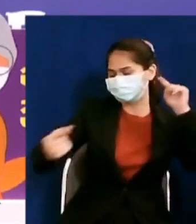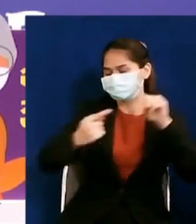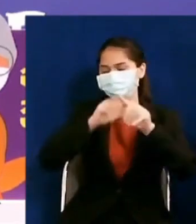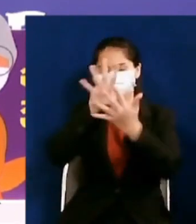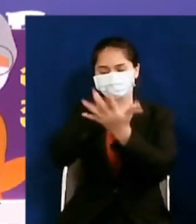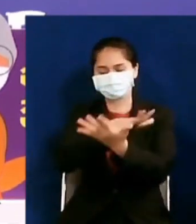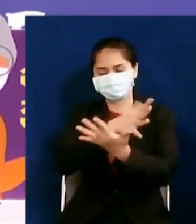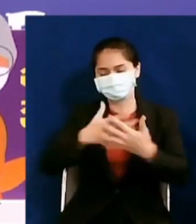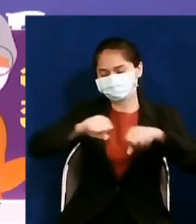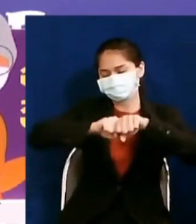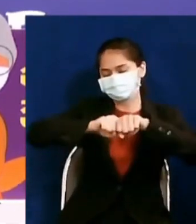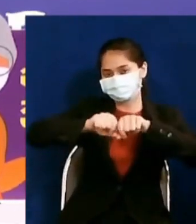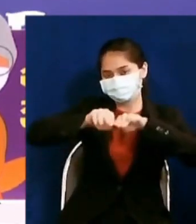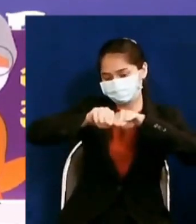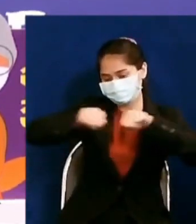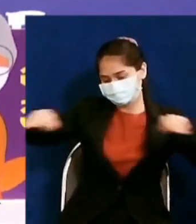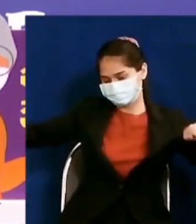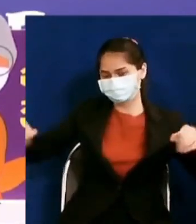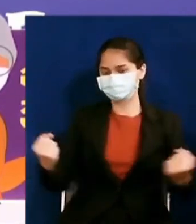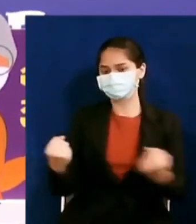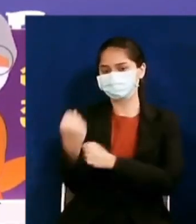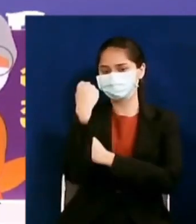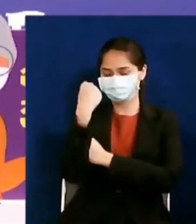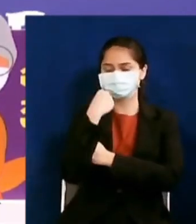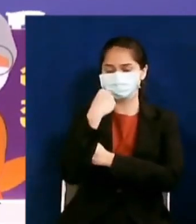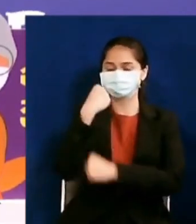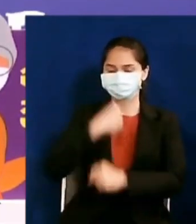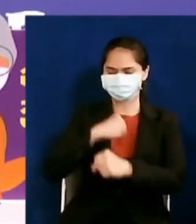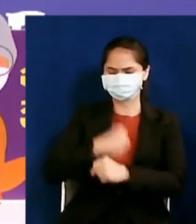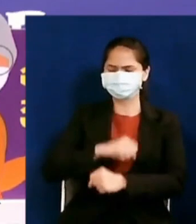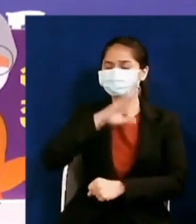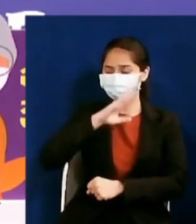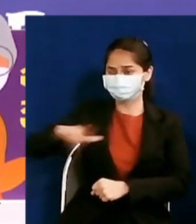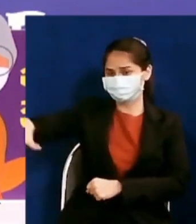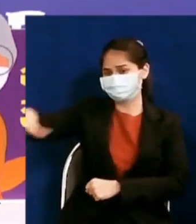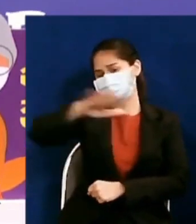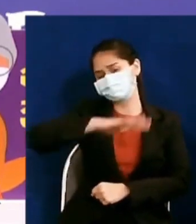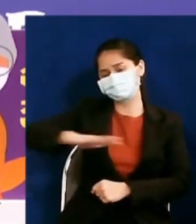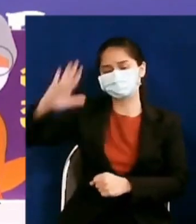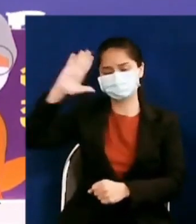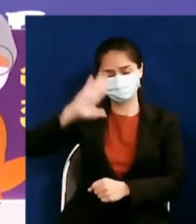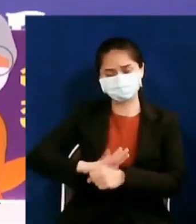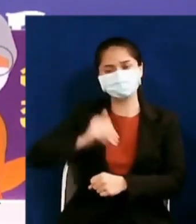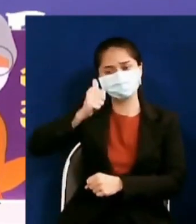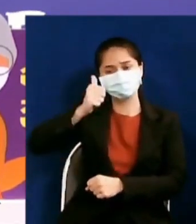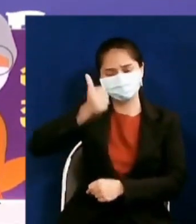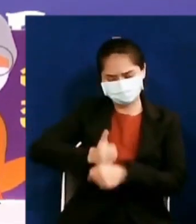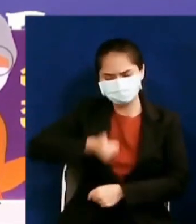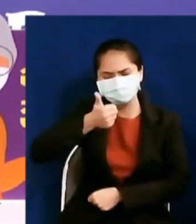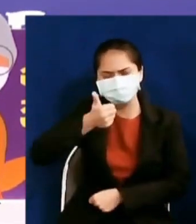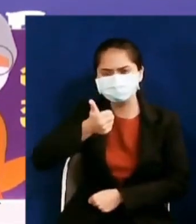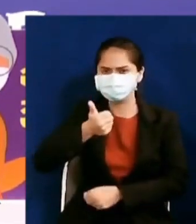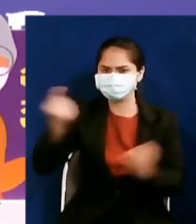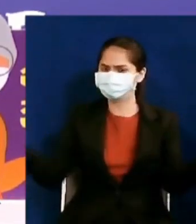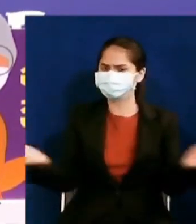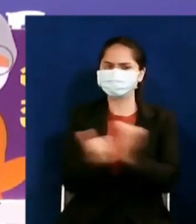ะก็ต้องไปดูตรงนี้ด้วยนะว่าจะเป็นยังไง2คือการเว้นระยะห่างการสวมหน้ากากการล้างมือไม่อยู่ในที่แออัดยังคงจำ